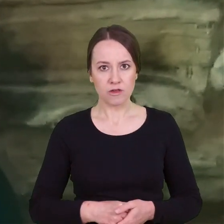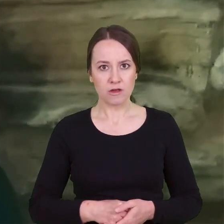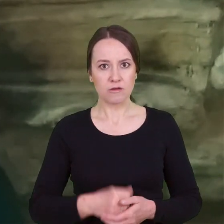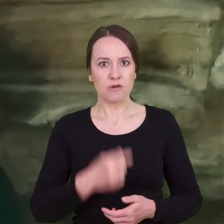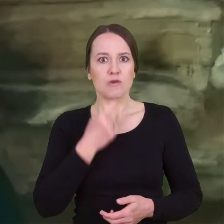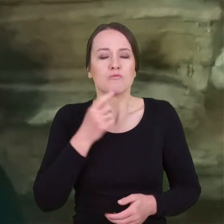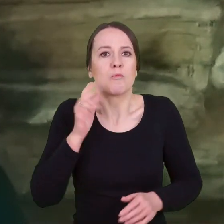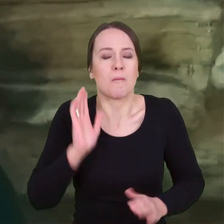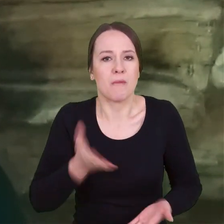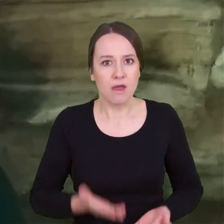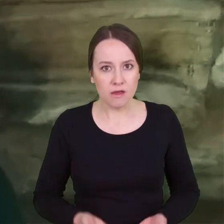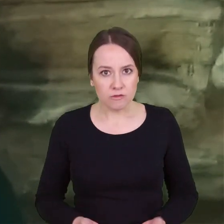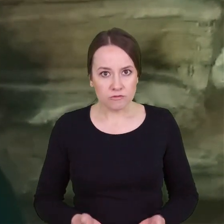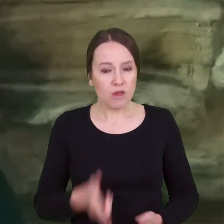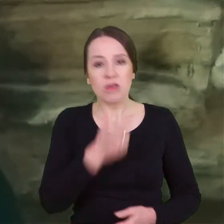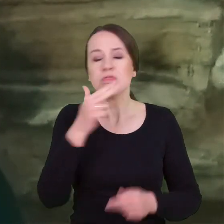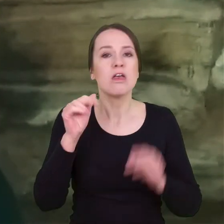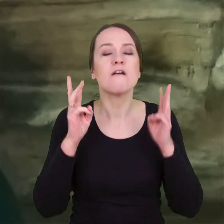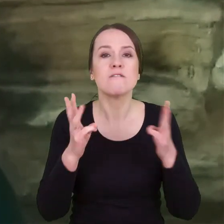Co to będzie?